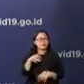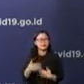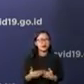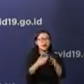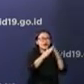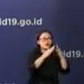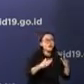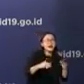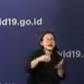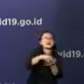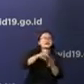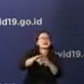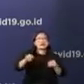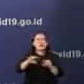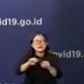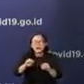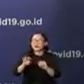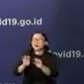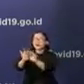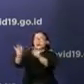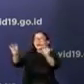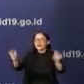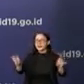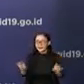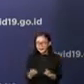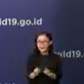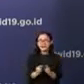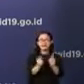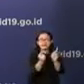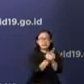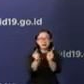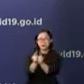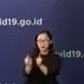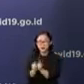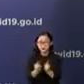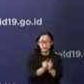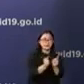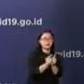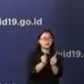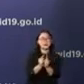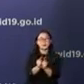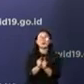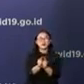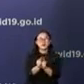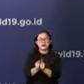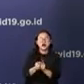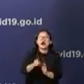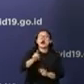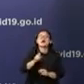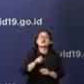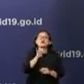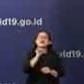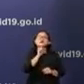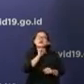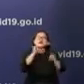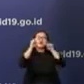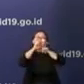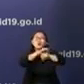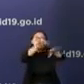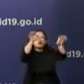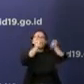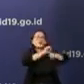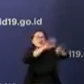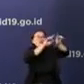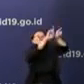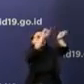rumah ruang kerja ruang pertemuan dan tempat berinteraksi dan beraktivitas itu harus memiliki ventilasi atau saluran